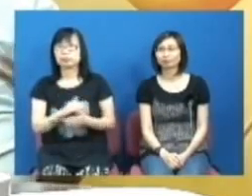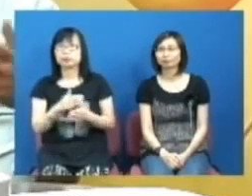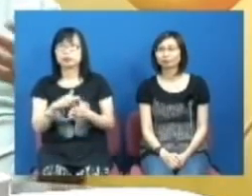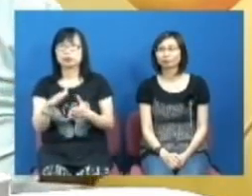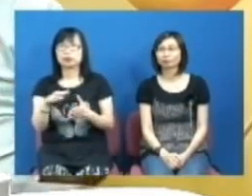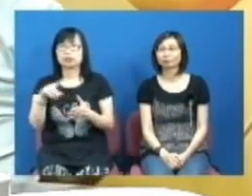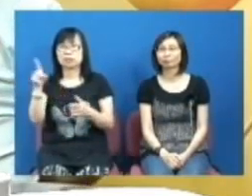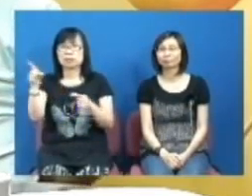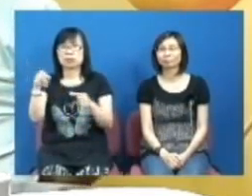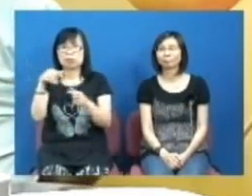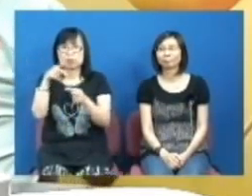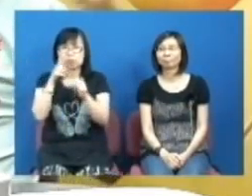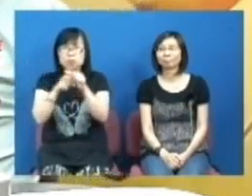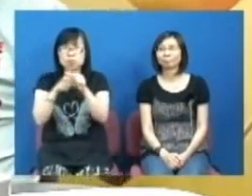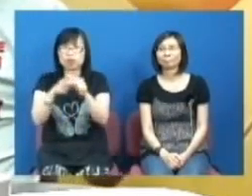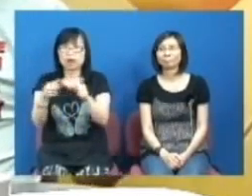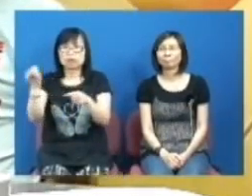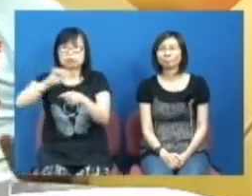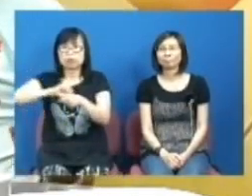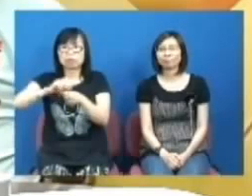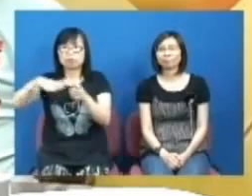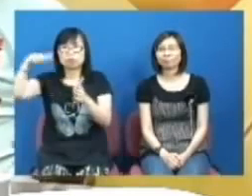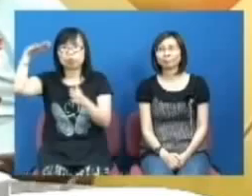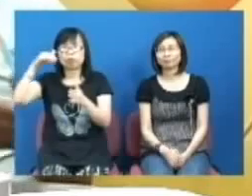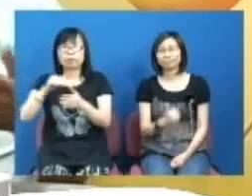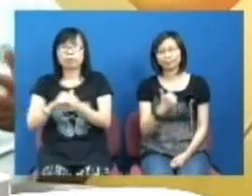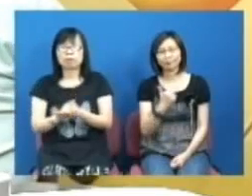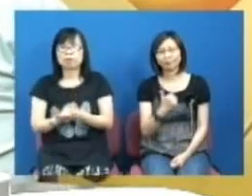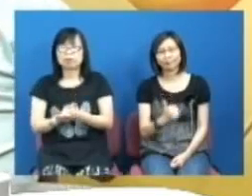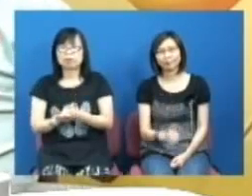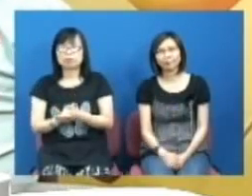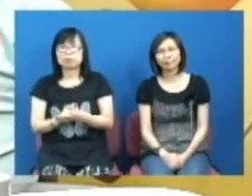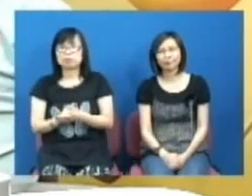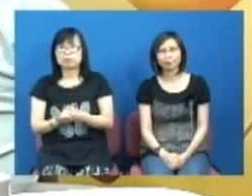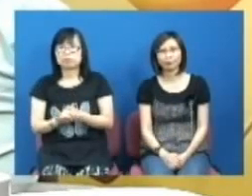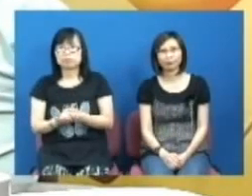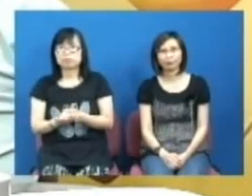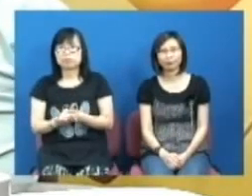你成日喺中間。再加多一啲高分就搞掂噶啦。如果你